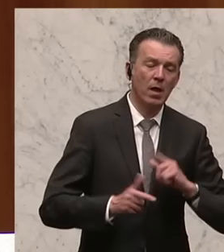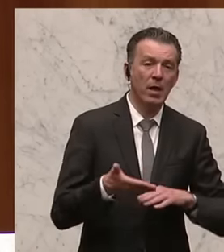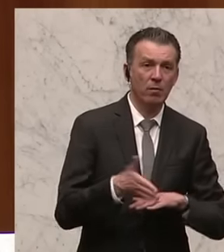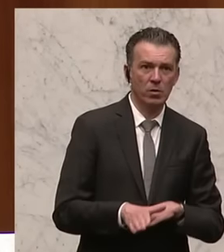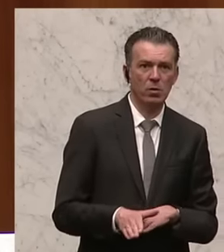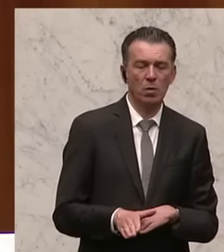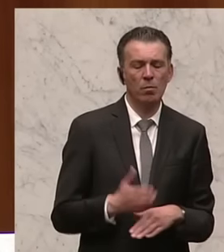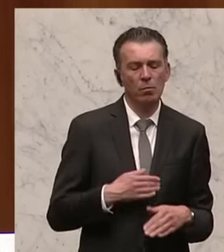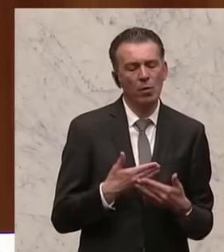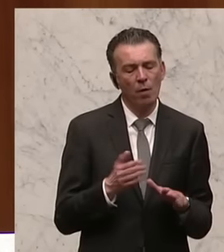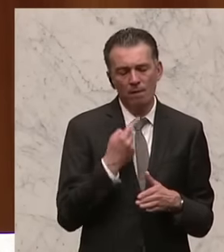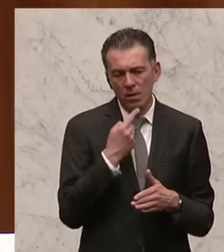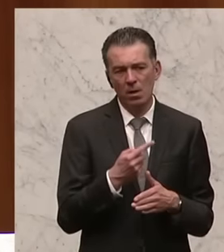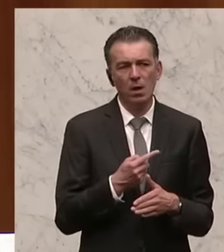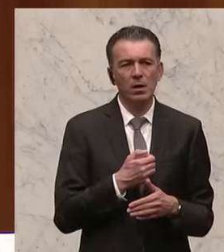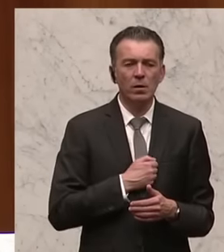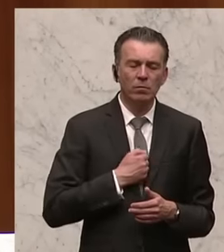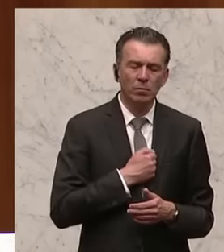Verstorbenen hiermit aussprechen.